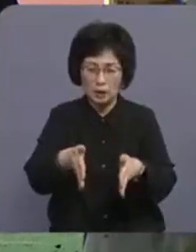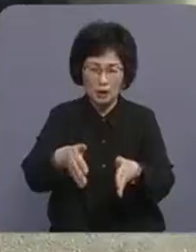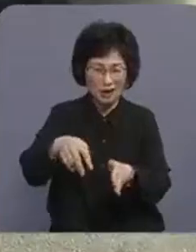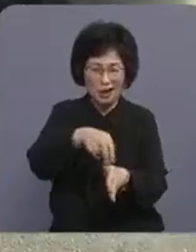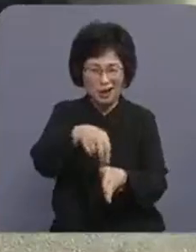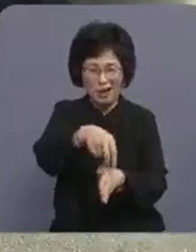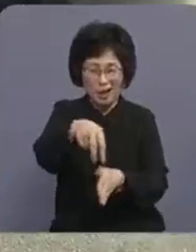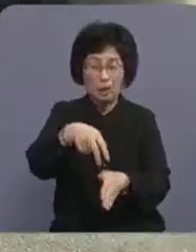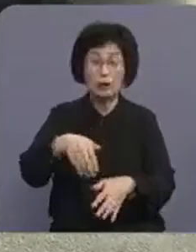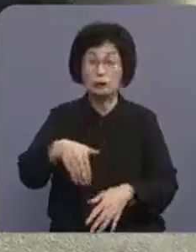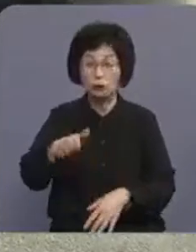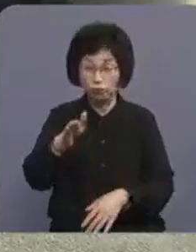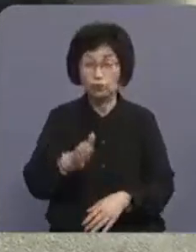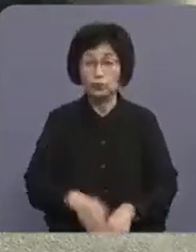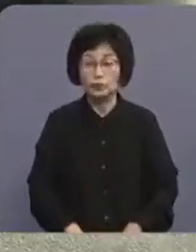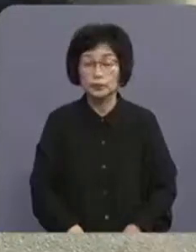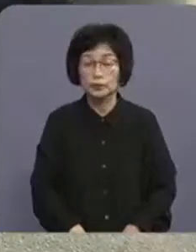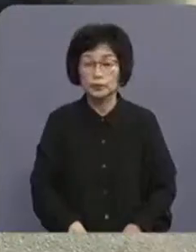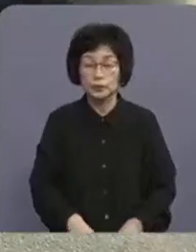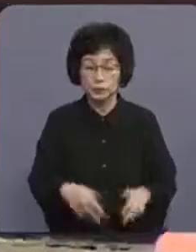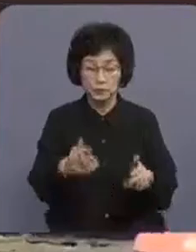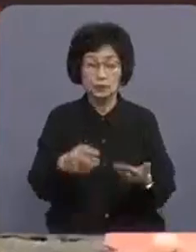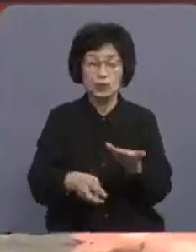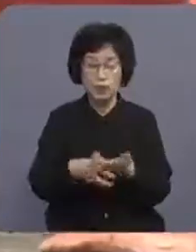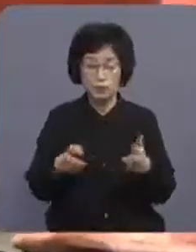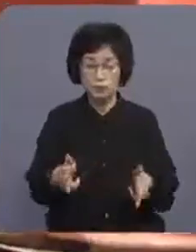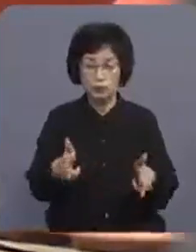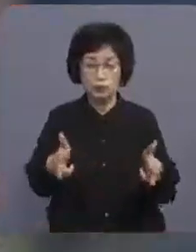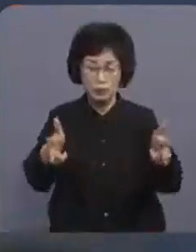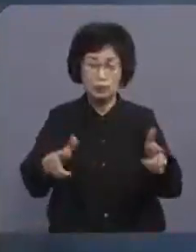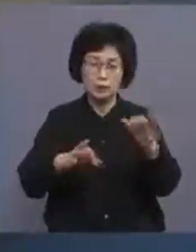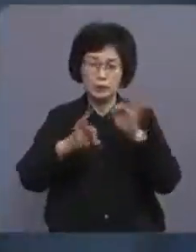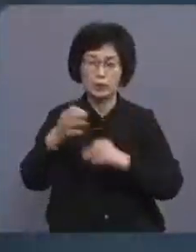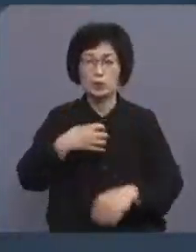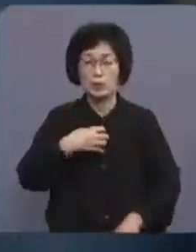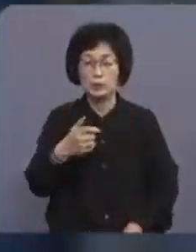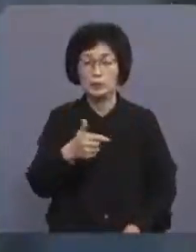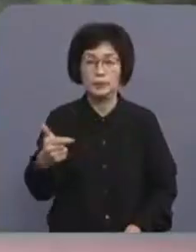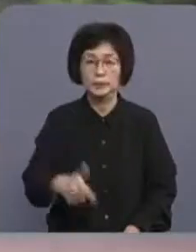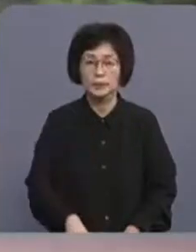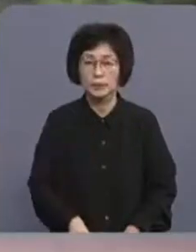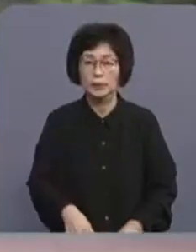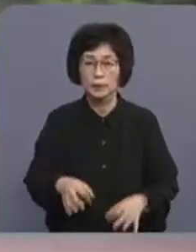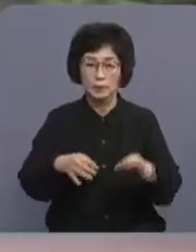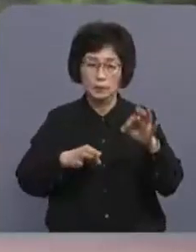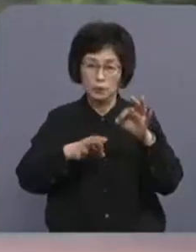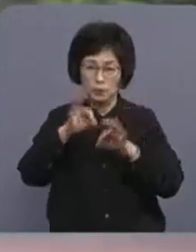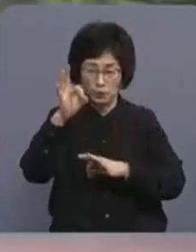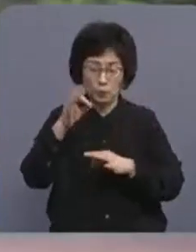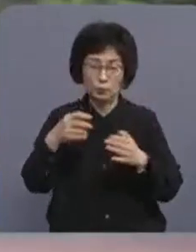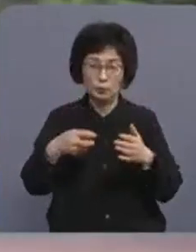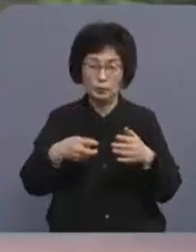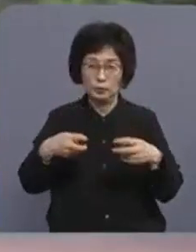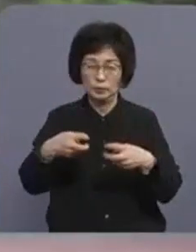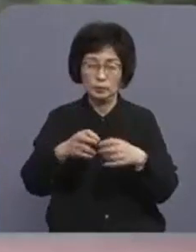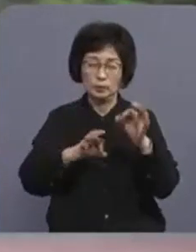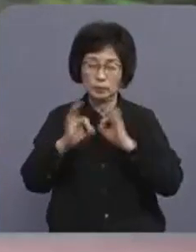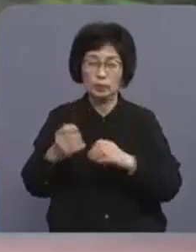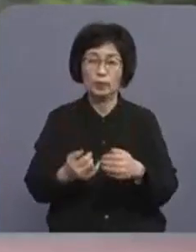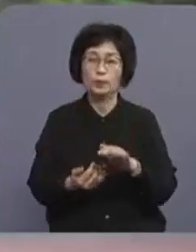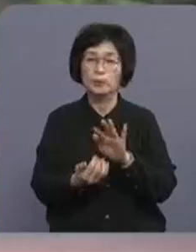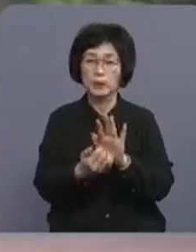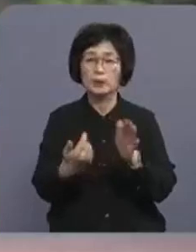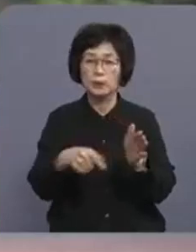하교합니다. 곳곳에 불법 주정차들이 있어 사고 위험도 높습니다. 교통사고를 막기 위해서는 별도의 보행로